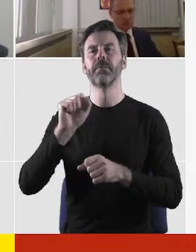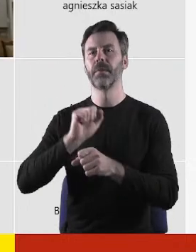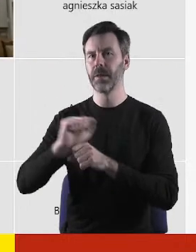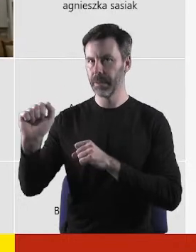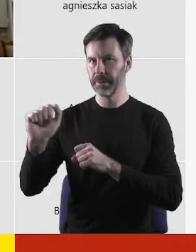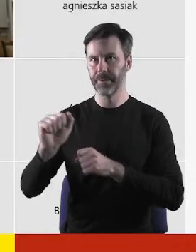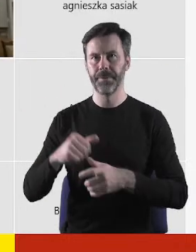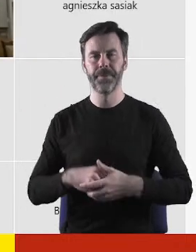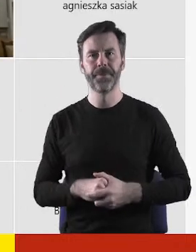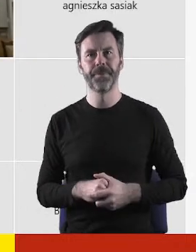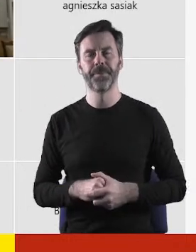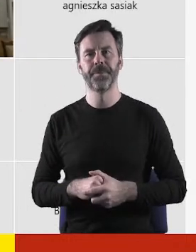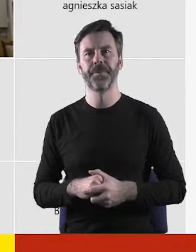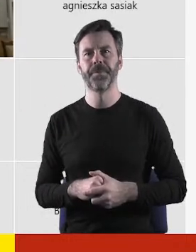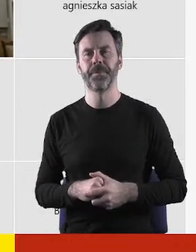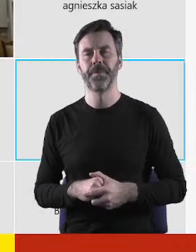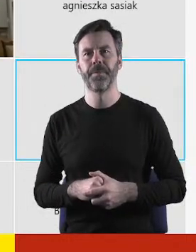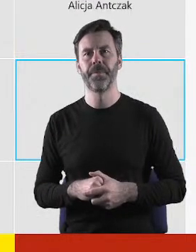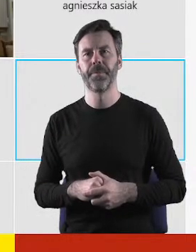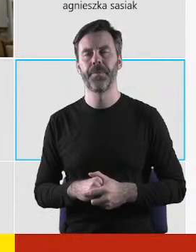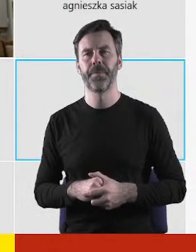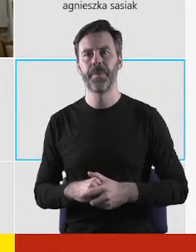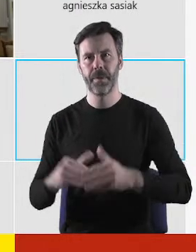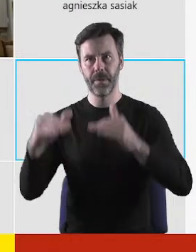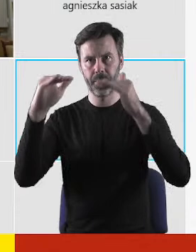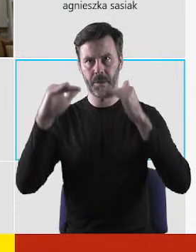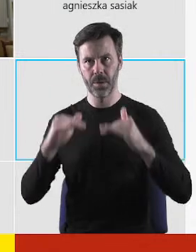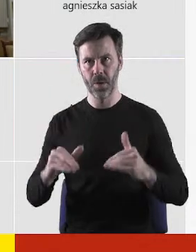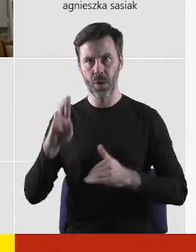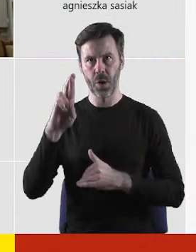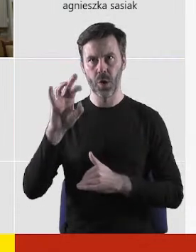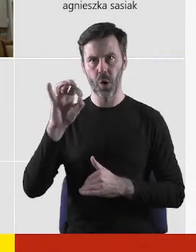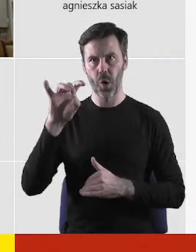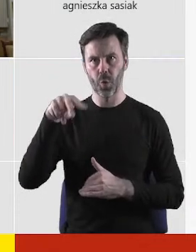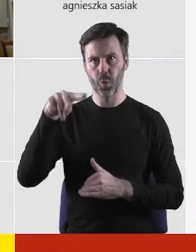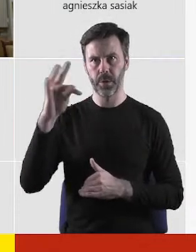jestem obecna. Dziękuję. Pan radny Dariusz Rogut.